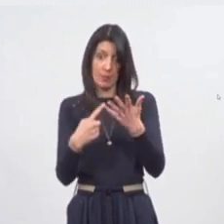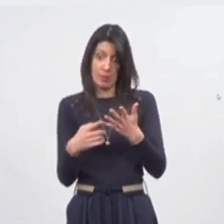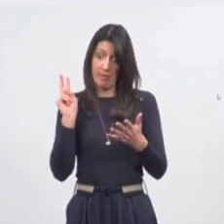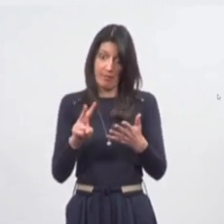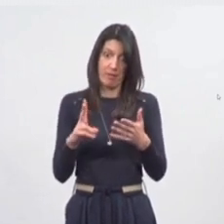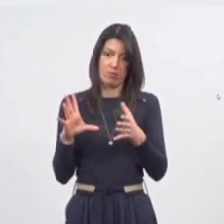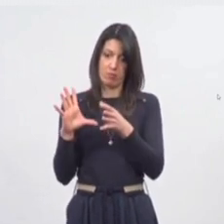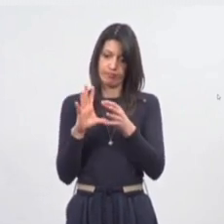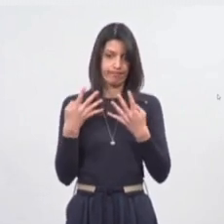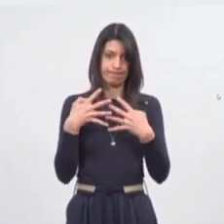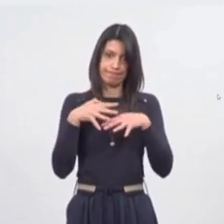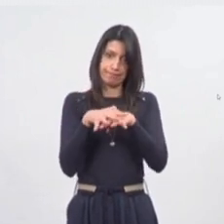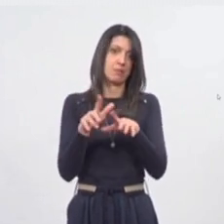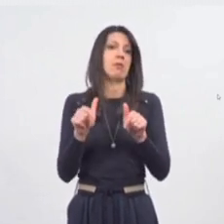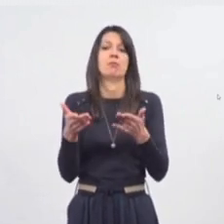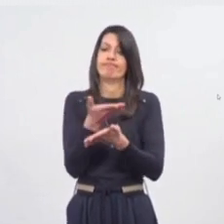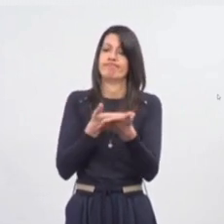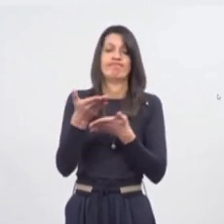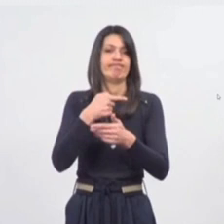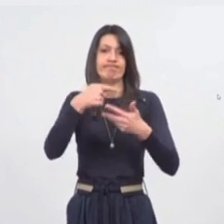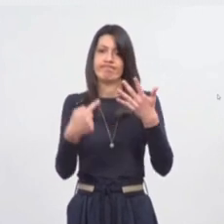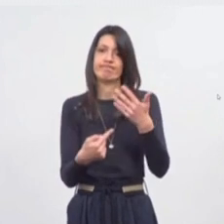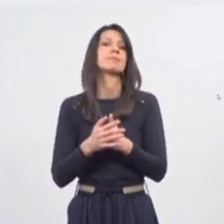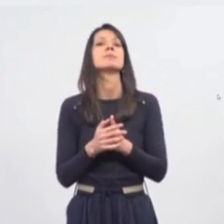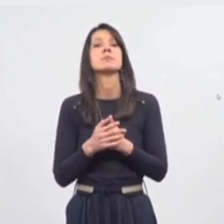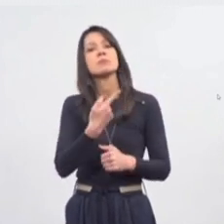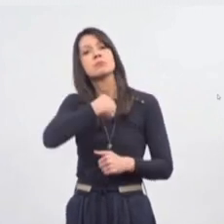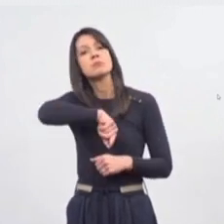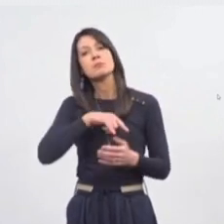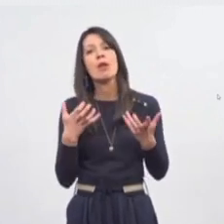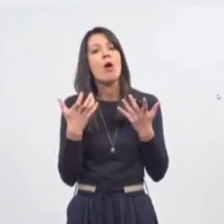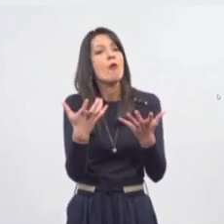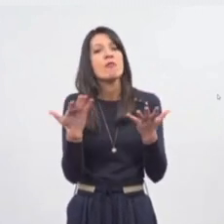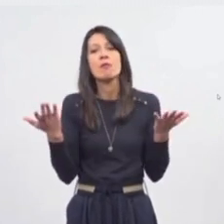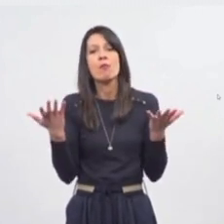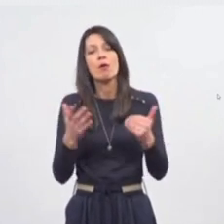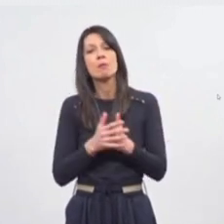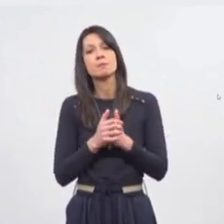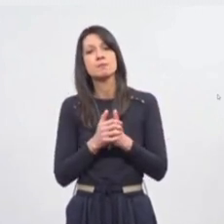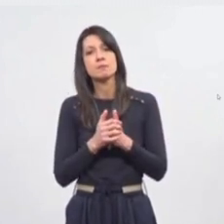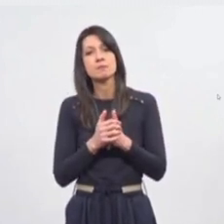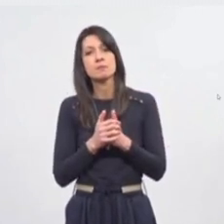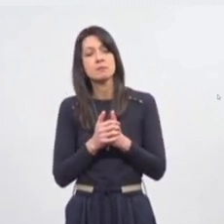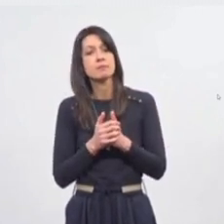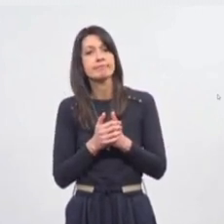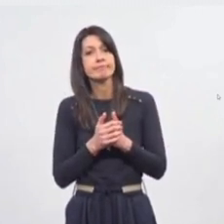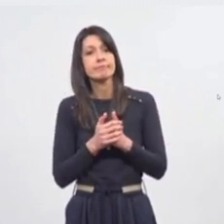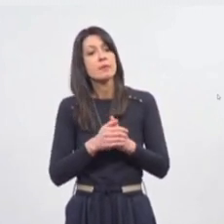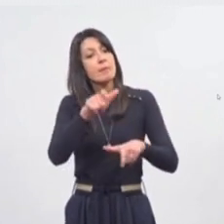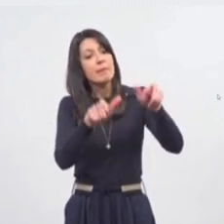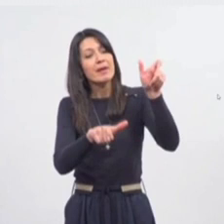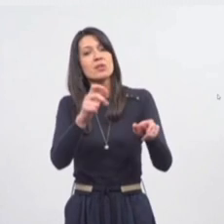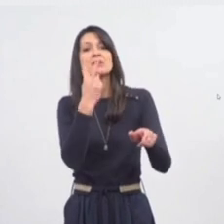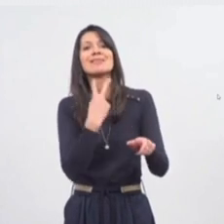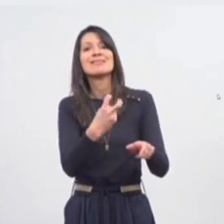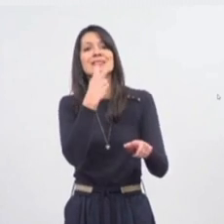Alors, nous voulons tout cela participer d'une volonté commune de renforcer la nécessaire confiance des citoyens dans